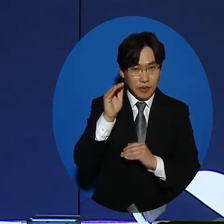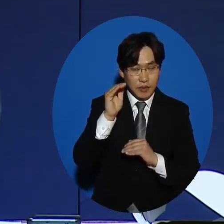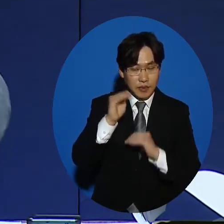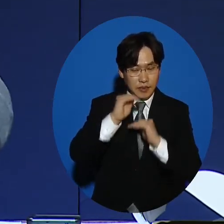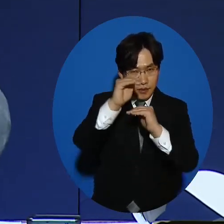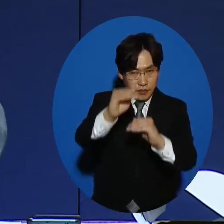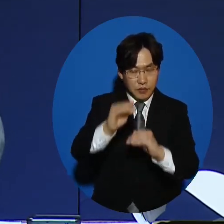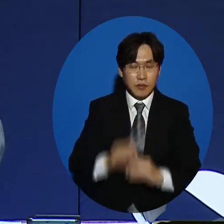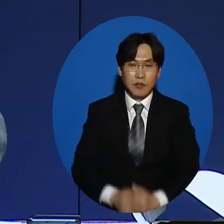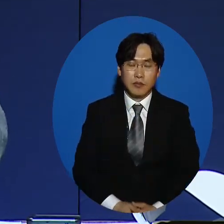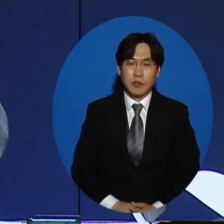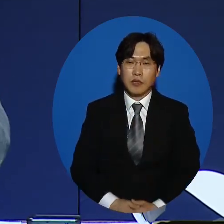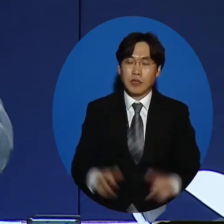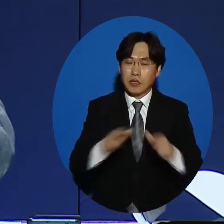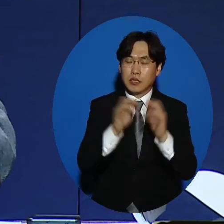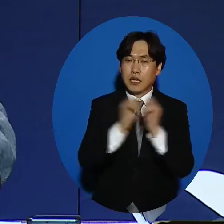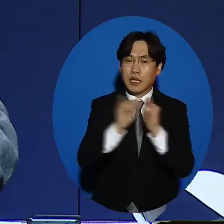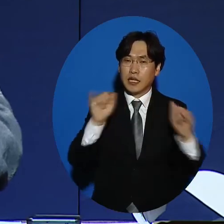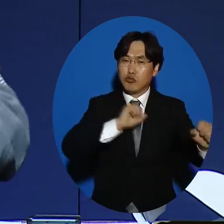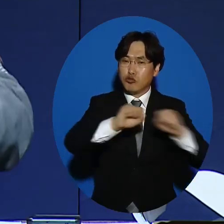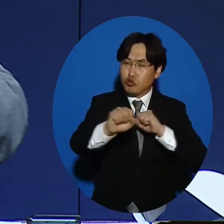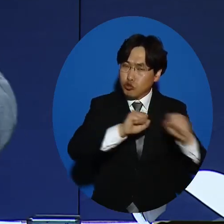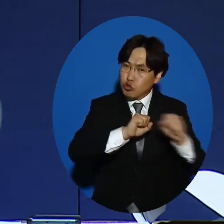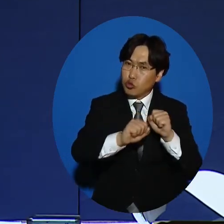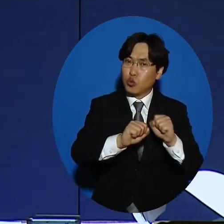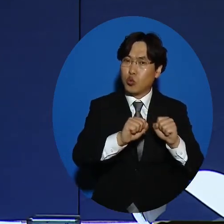지금 우리나라의 많은 장애 운동에